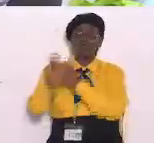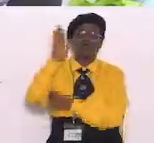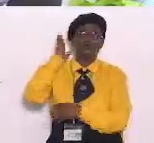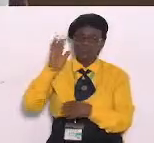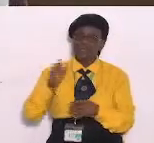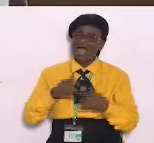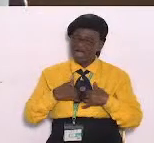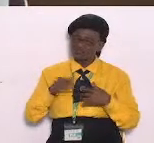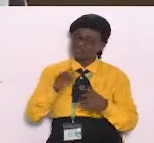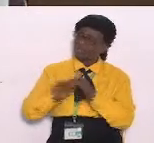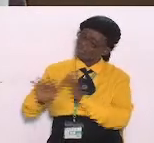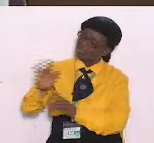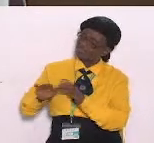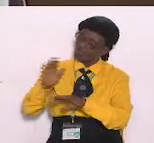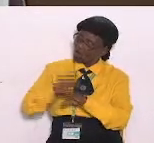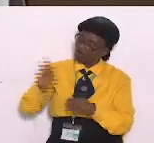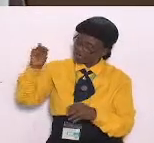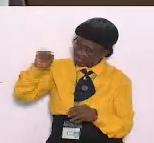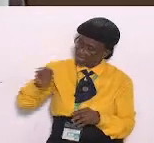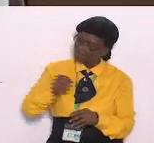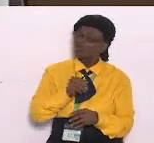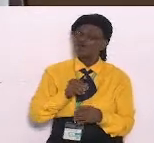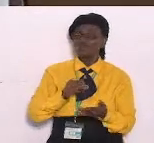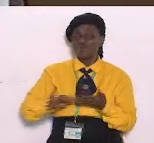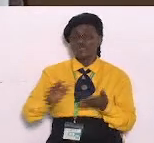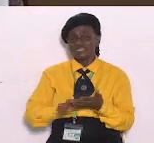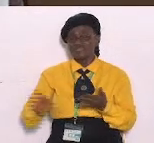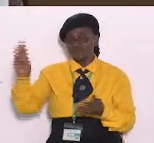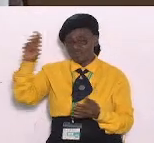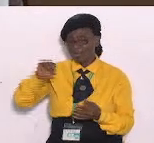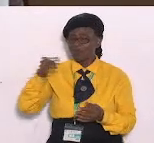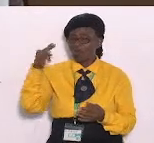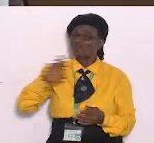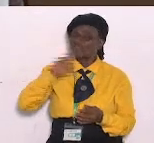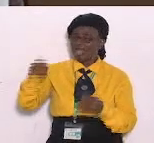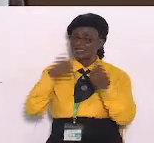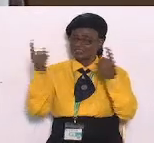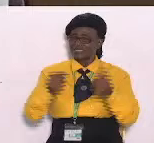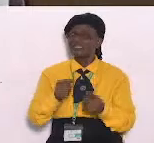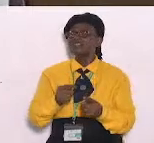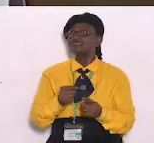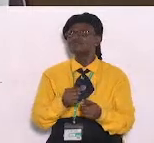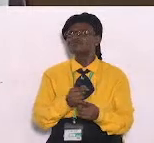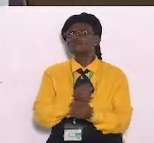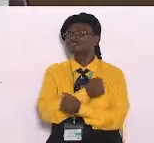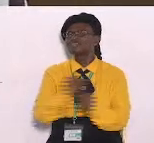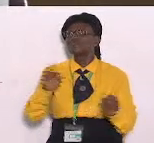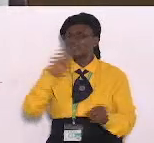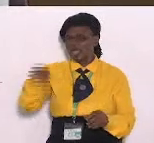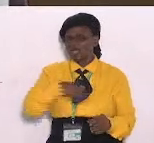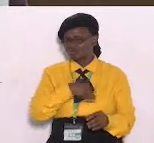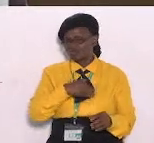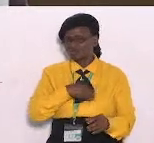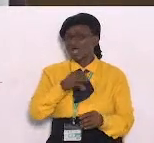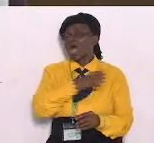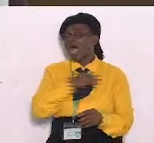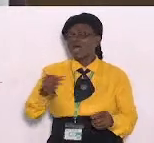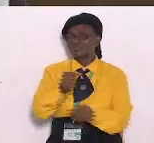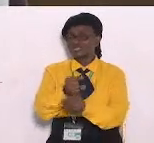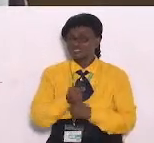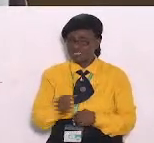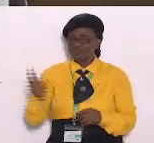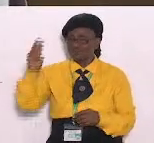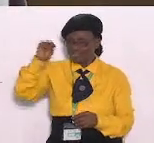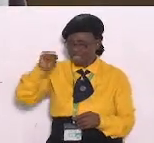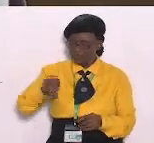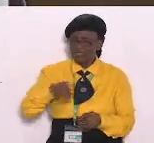au Seigneur Jésus que de sauver leur âm de les recevoir dans la famille